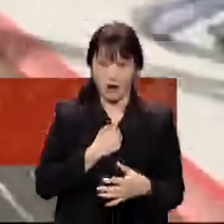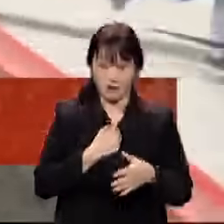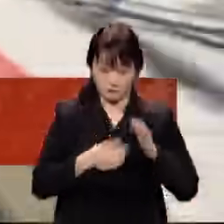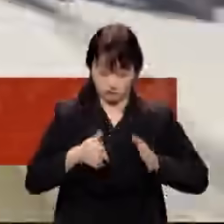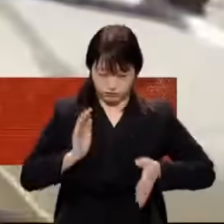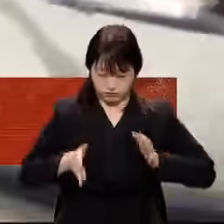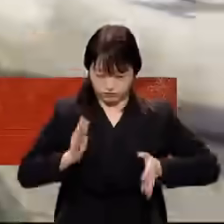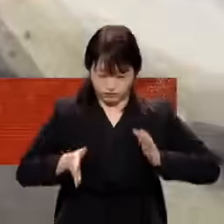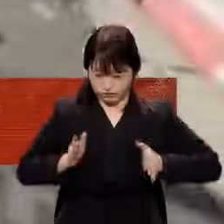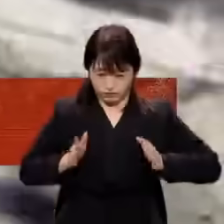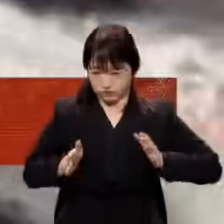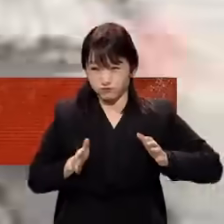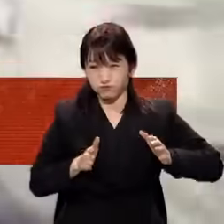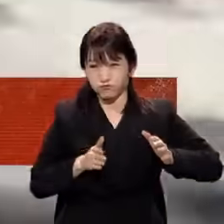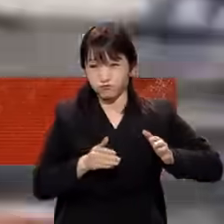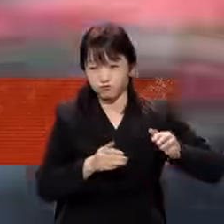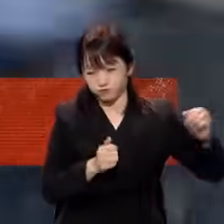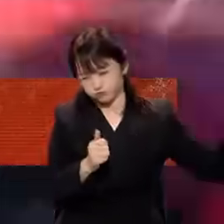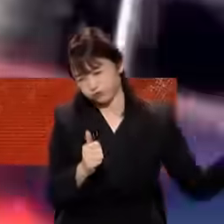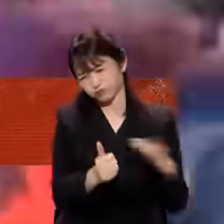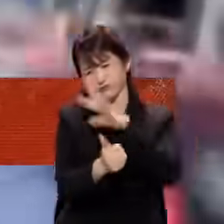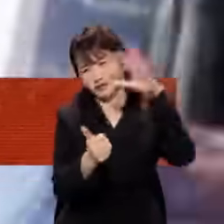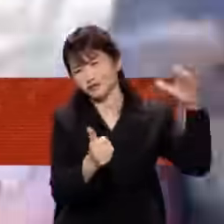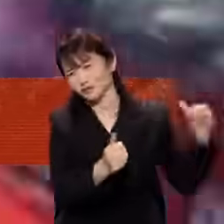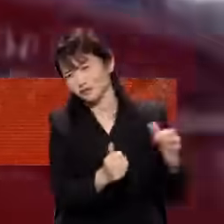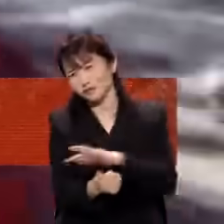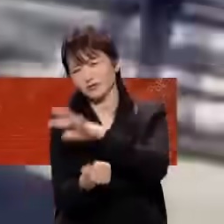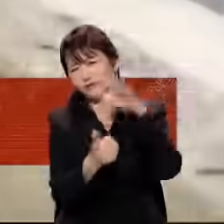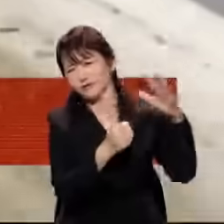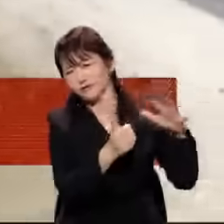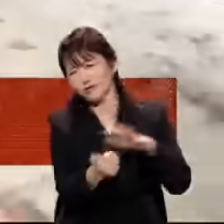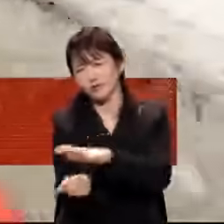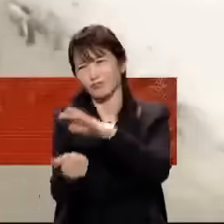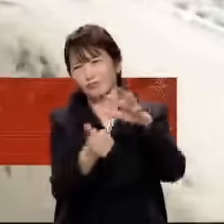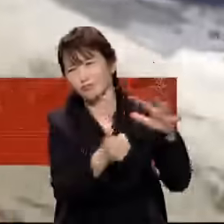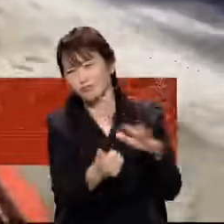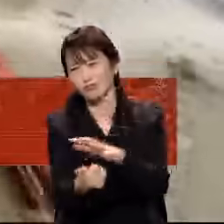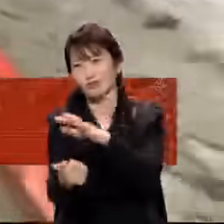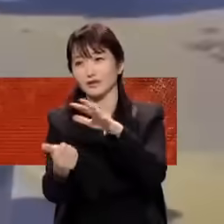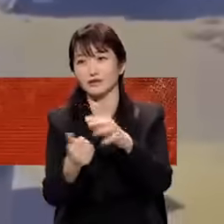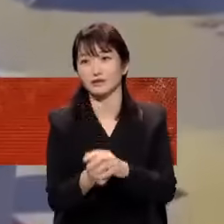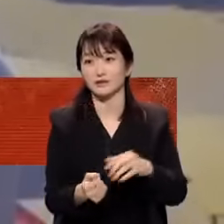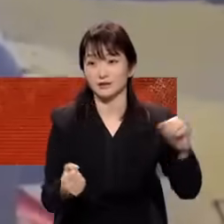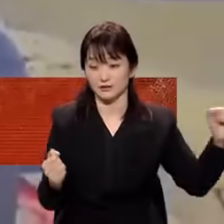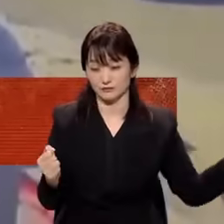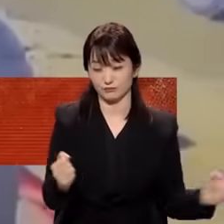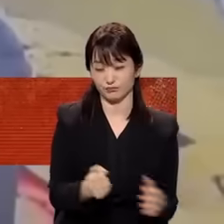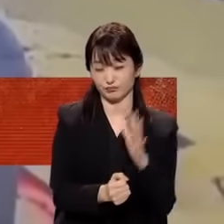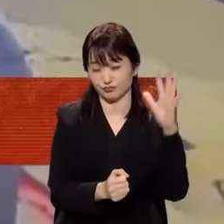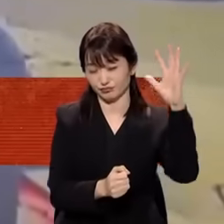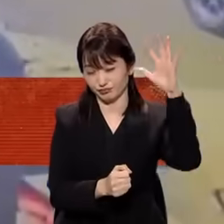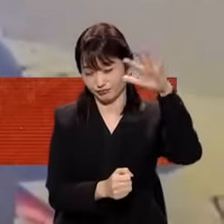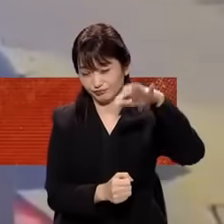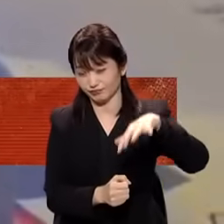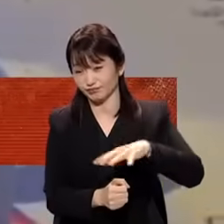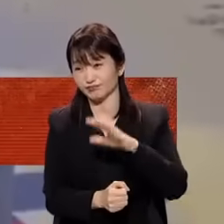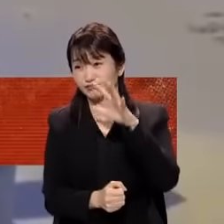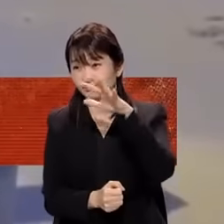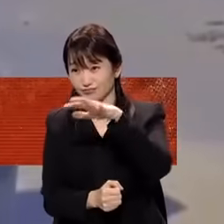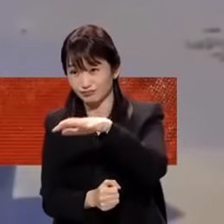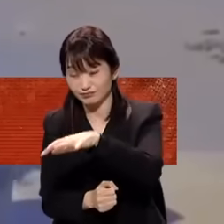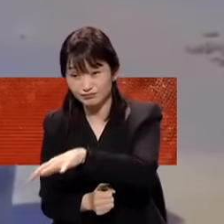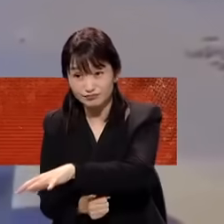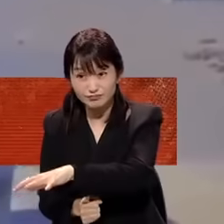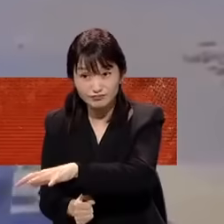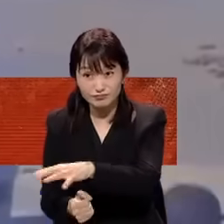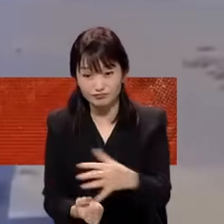살기로 뛰어보지만 몇몇은 거센 파도에 휩쓸려서 떠내려가고 마는데요. 파도가 바다 먼 곳에서부터 밀려와서